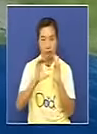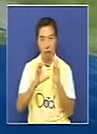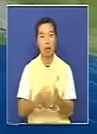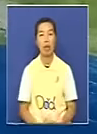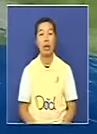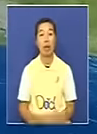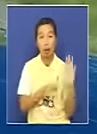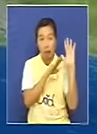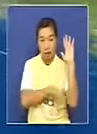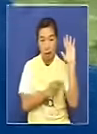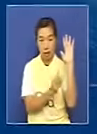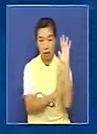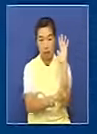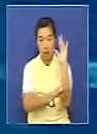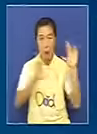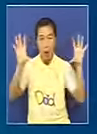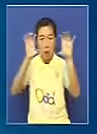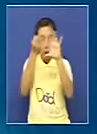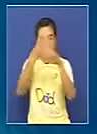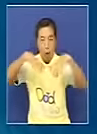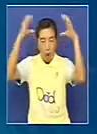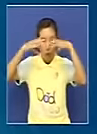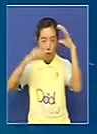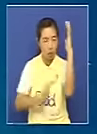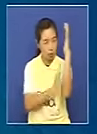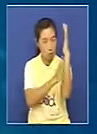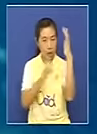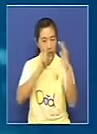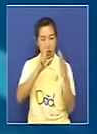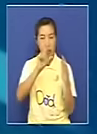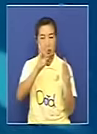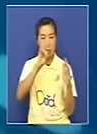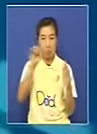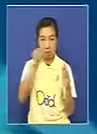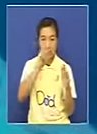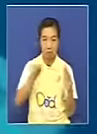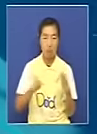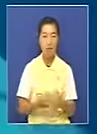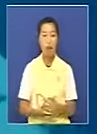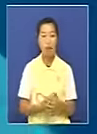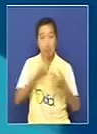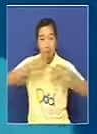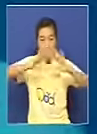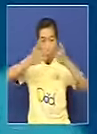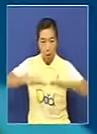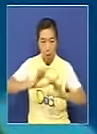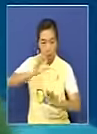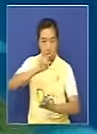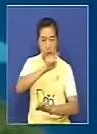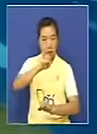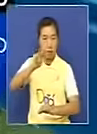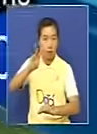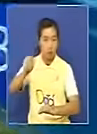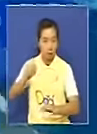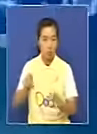ซียสภาคใต้ฝั่งตะวันออกมีเมฆมากฝนฟ้าคะนองเกือบทั่วไปร้อยละ70ของพื้นที่ทะเลมีคลื่นสูง 1-2 เมตรนะ